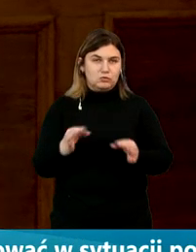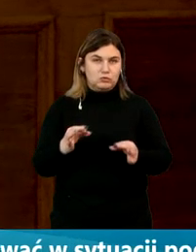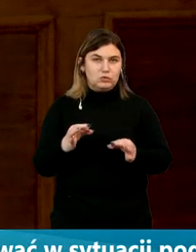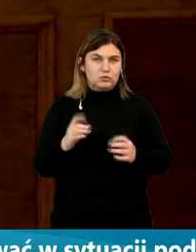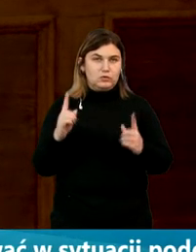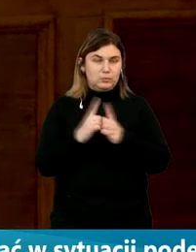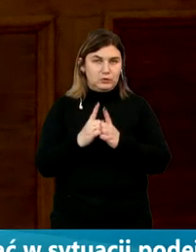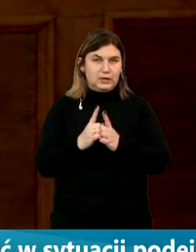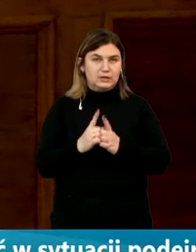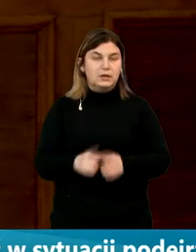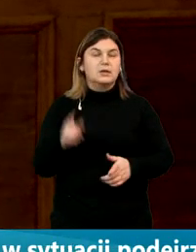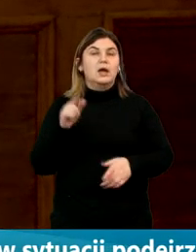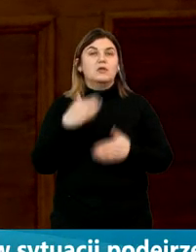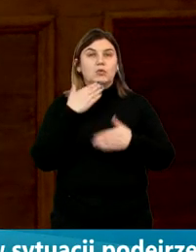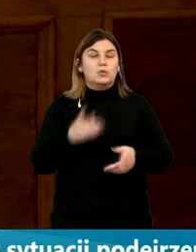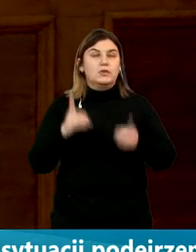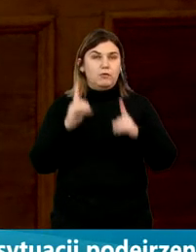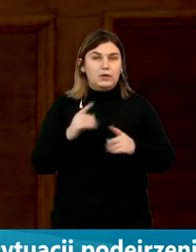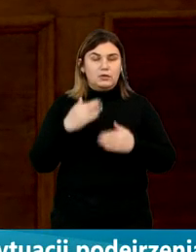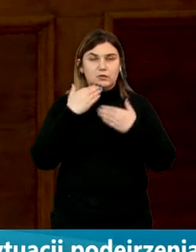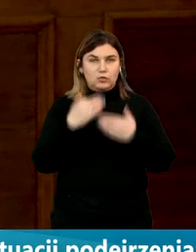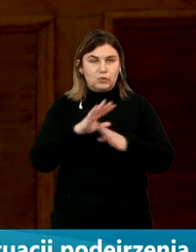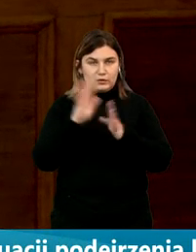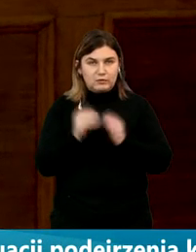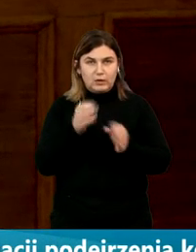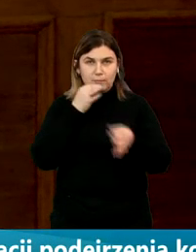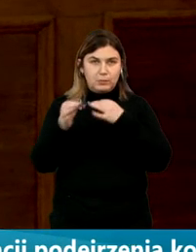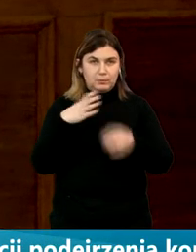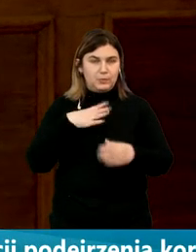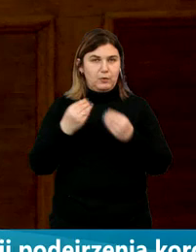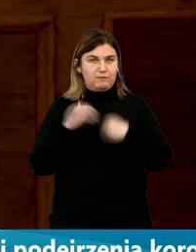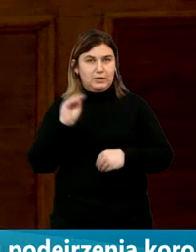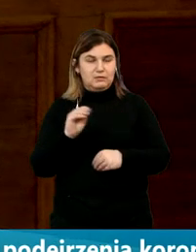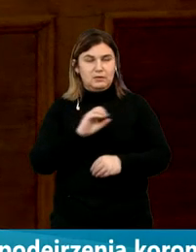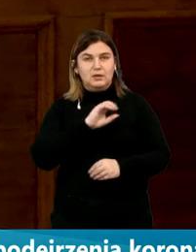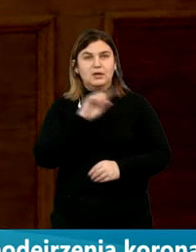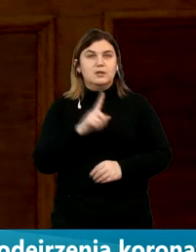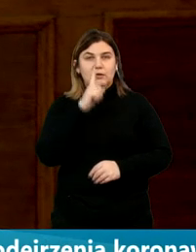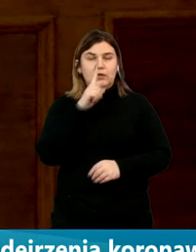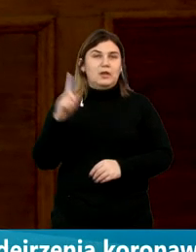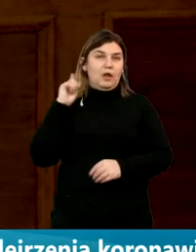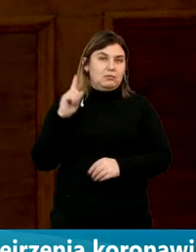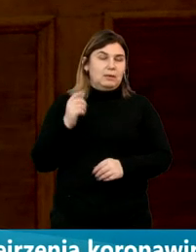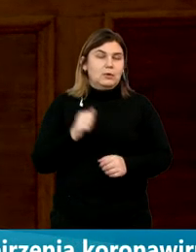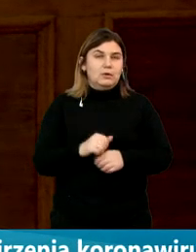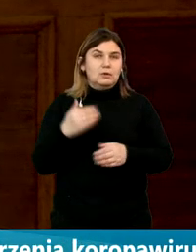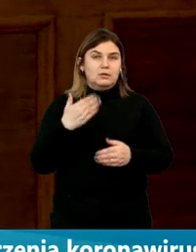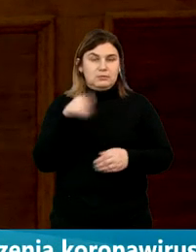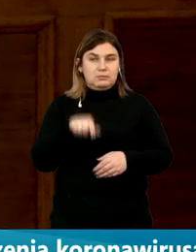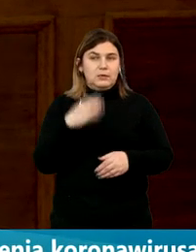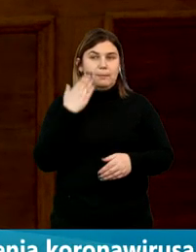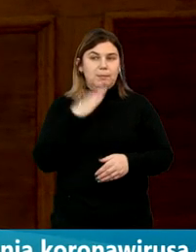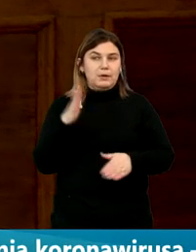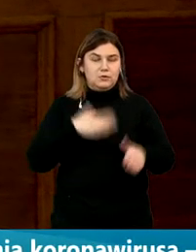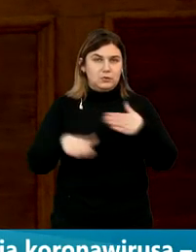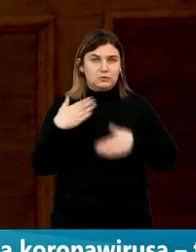spotkanie. Dziękuję za uwagę, dziękuję za wszystkie pytania. Dzisiaj było ich więcej niż tydzień temu i z tego też się bardzo, bardzo